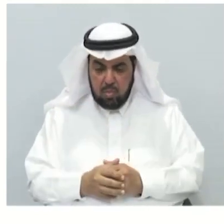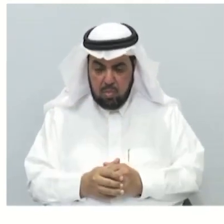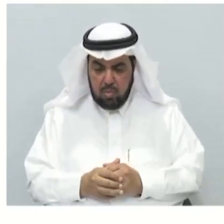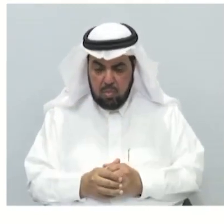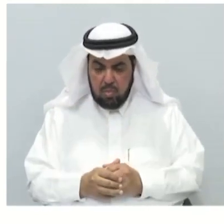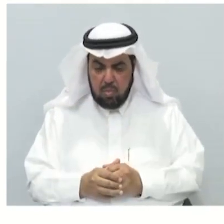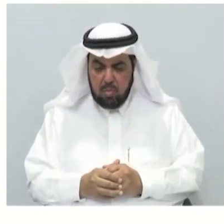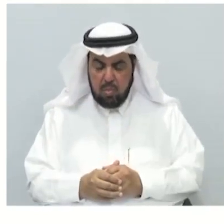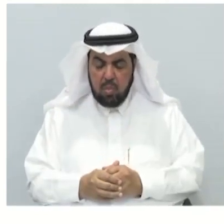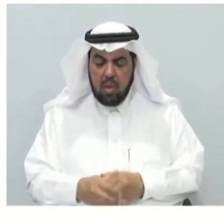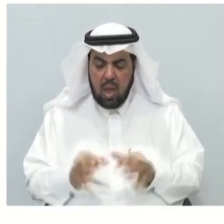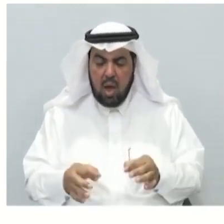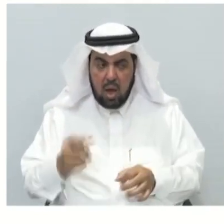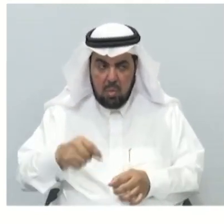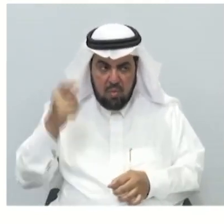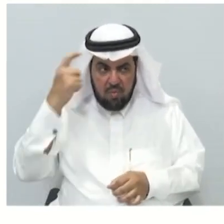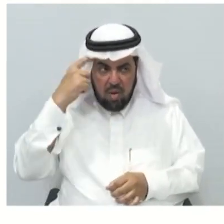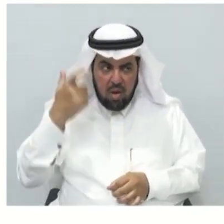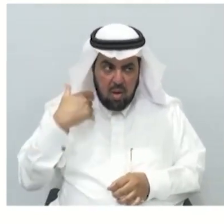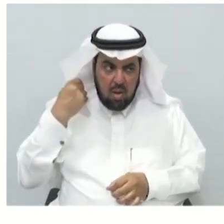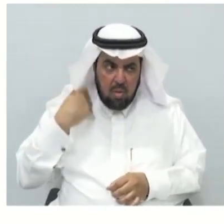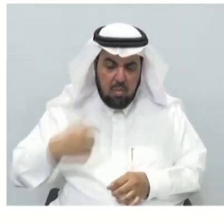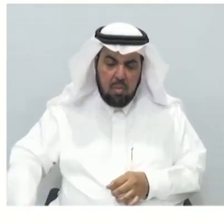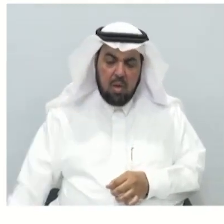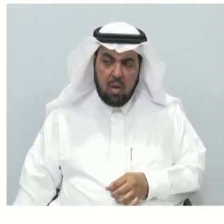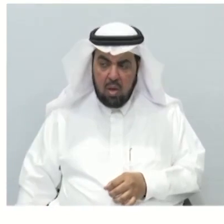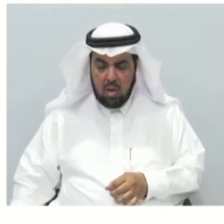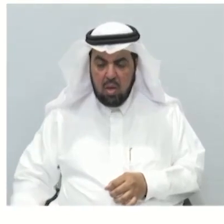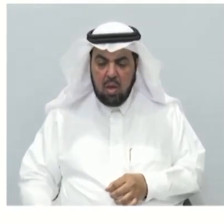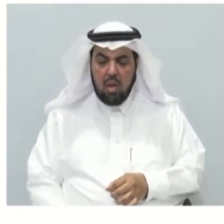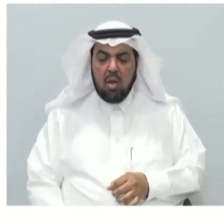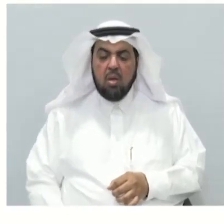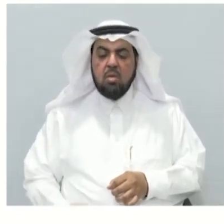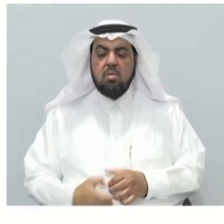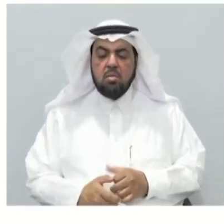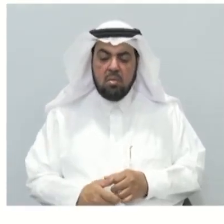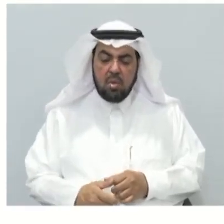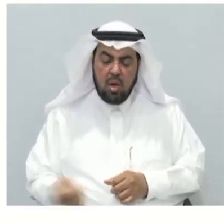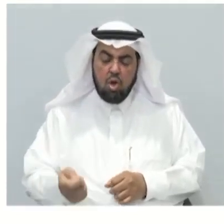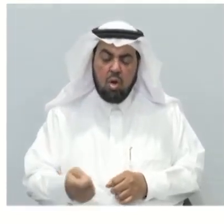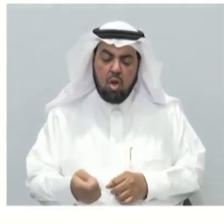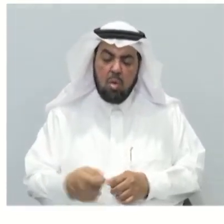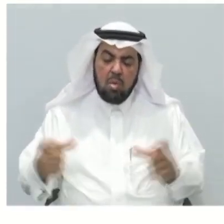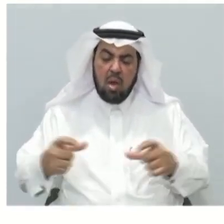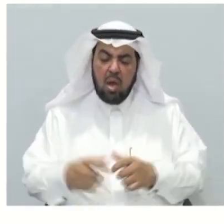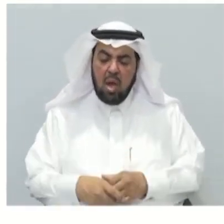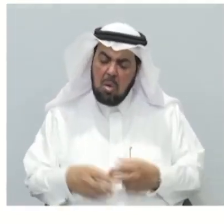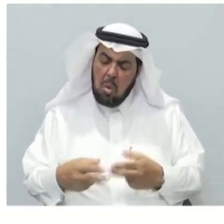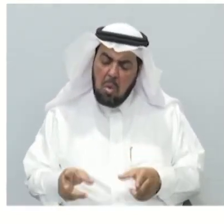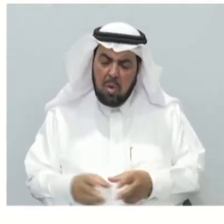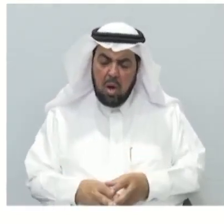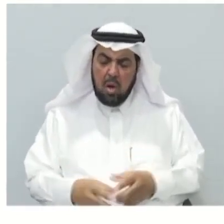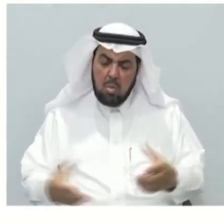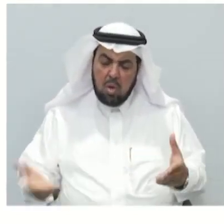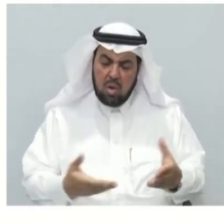بينهما في تحقق من فهمك اكتب برهانا حرا اكتب رهان الحر هنا المعطيات